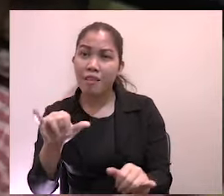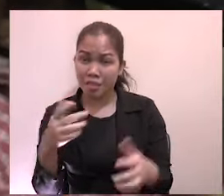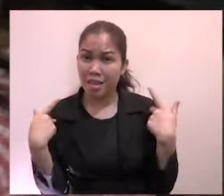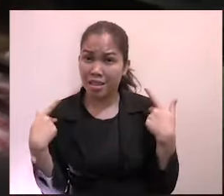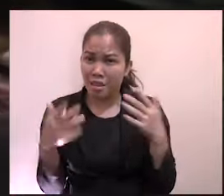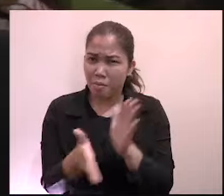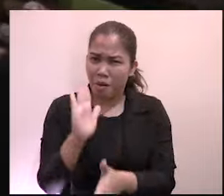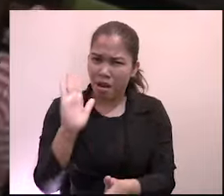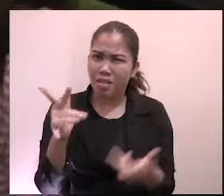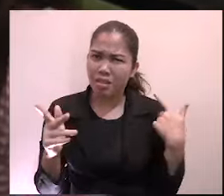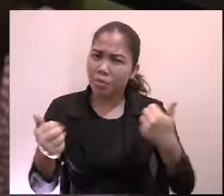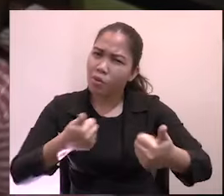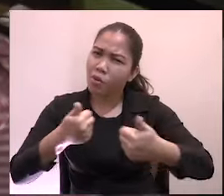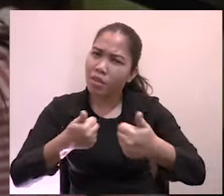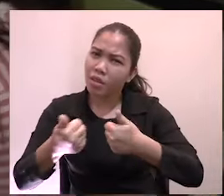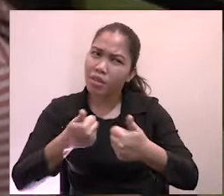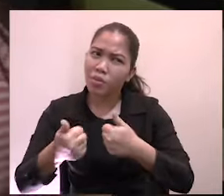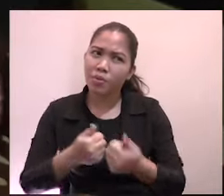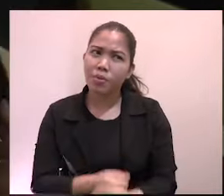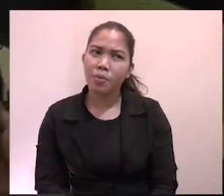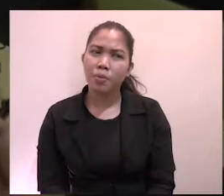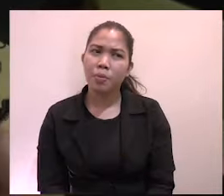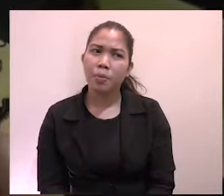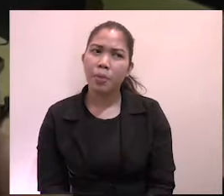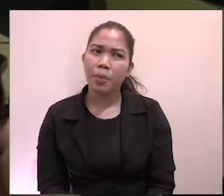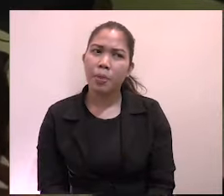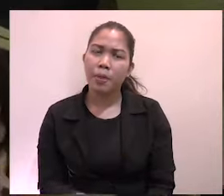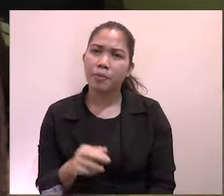po na, halimbawa po, racing likes or